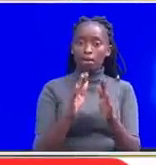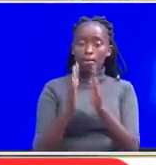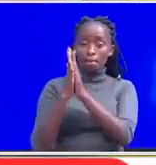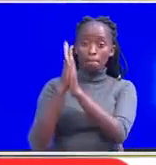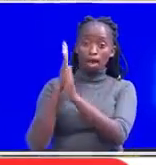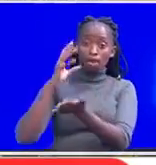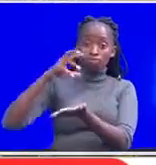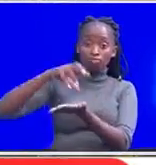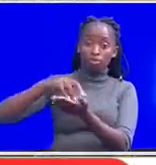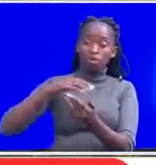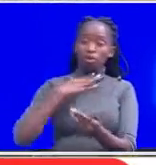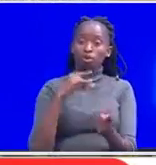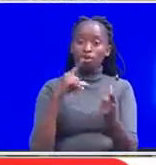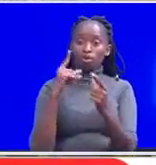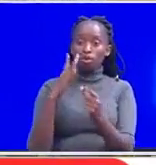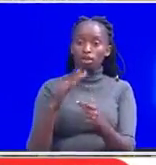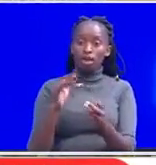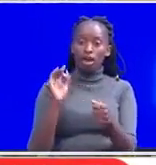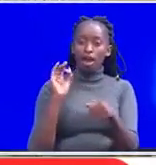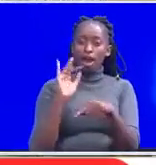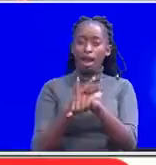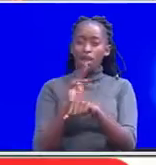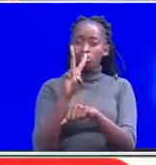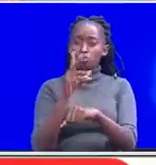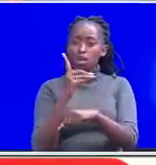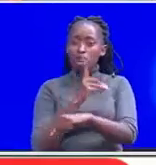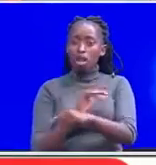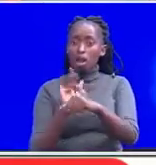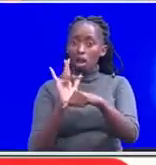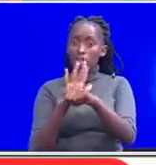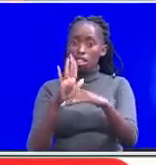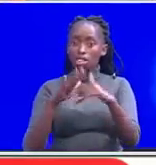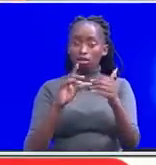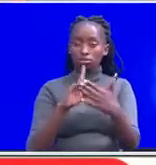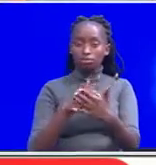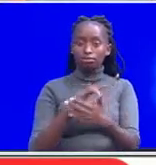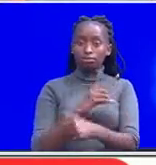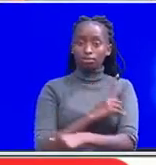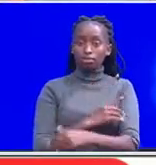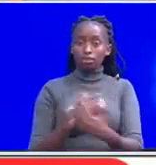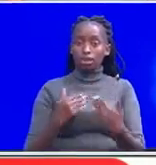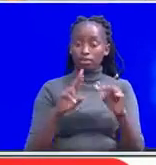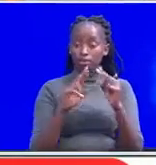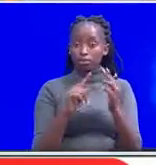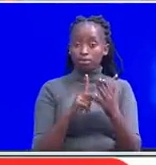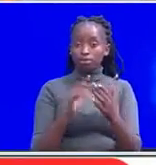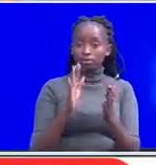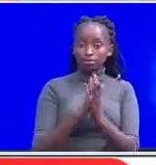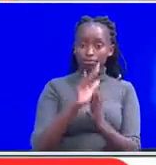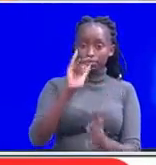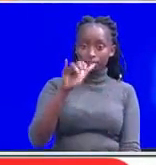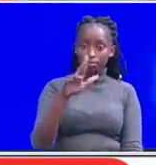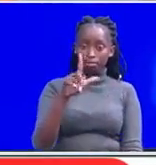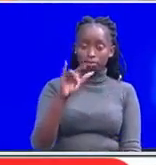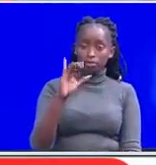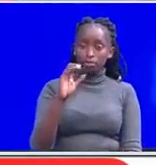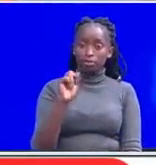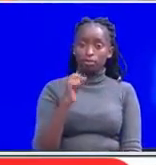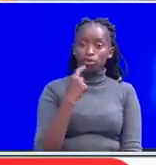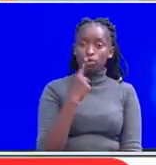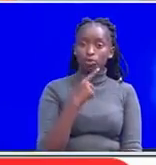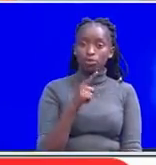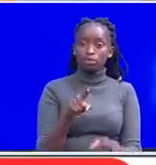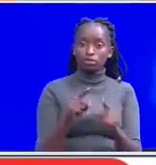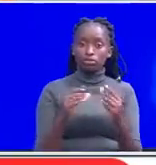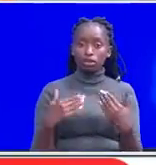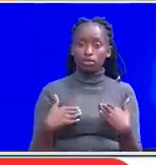earlier, 2 days. Ni kauli iliyoungwa mkono na naibu mwenyekiti wa muungano huo Julius Korir, ambaye vilevile alilalamikia